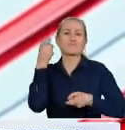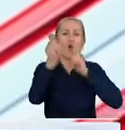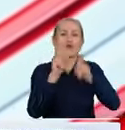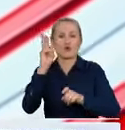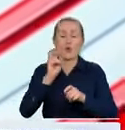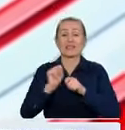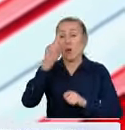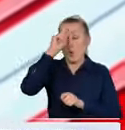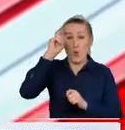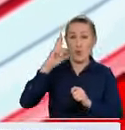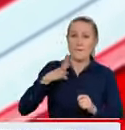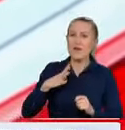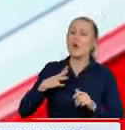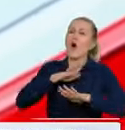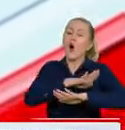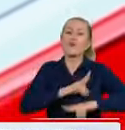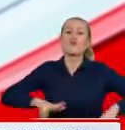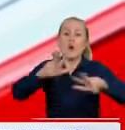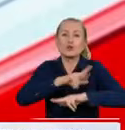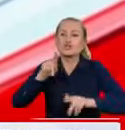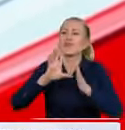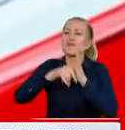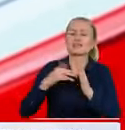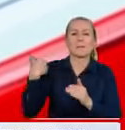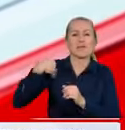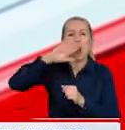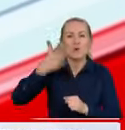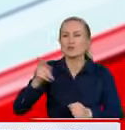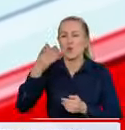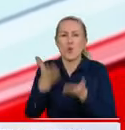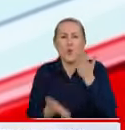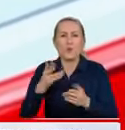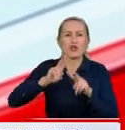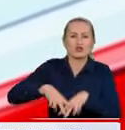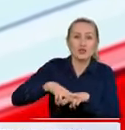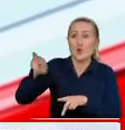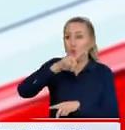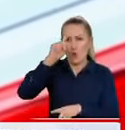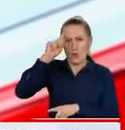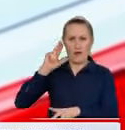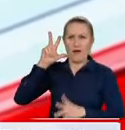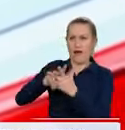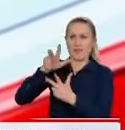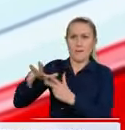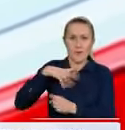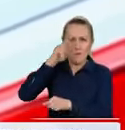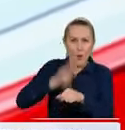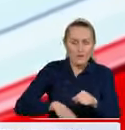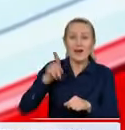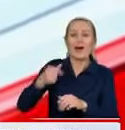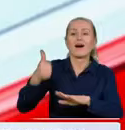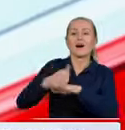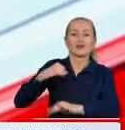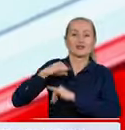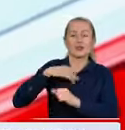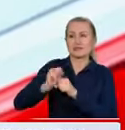ludzie, którzy wyszli w obronie rodziny na ulicach w takich miastach jak Białystok, Lublin, Rzeszów, byli atakowani przez policję, którą kieruje